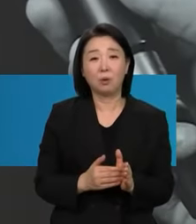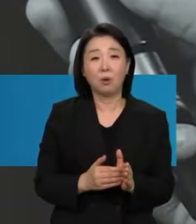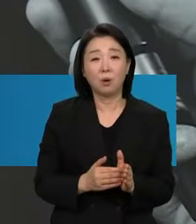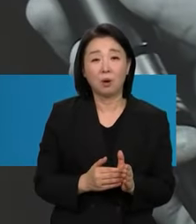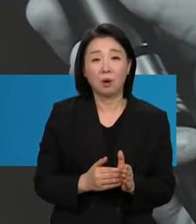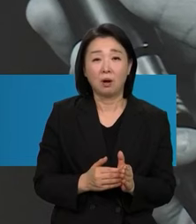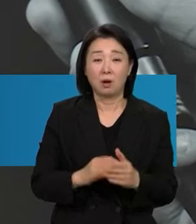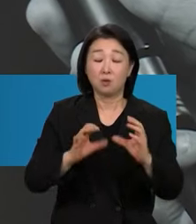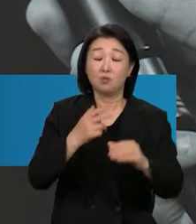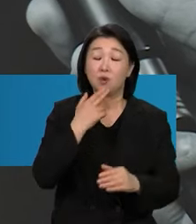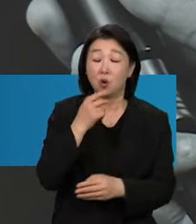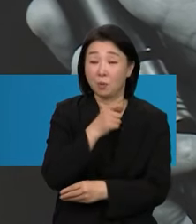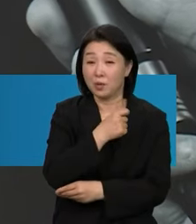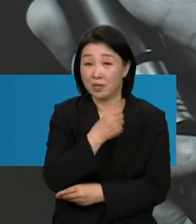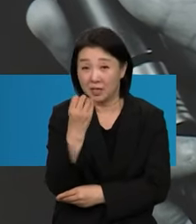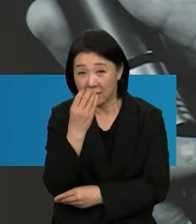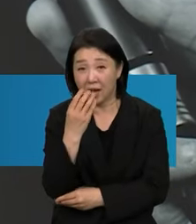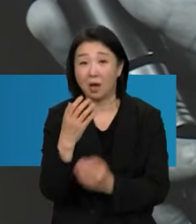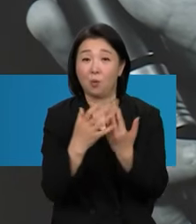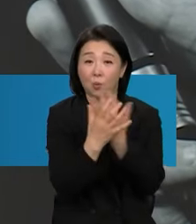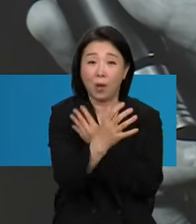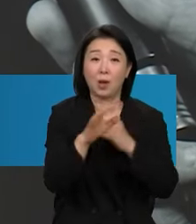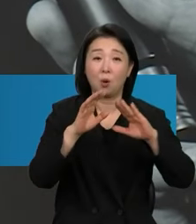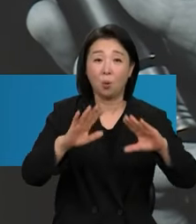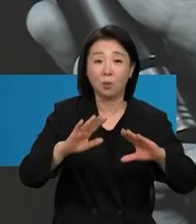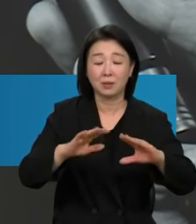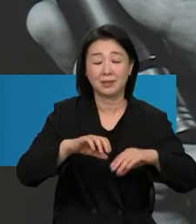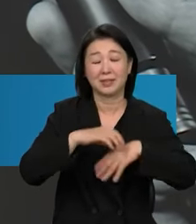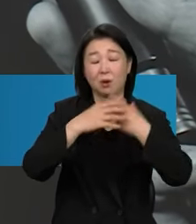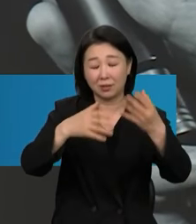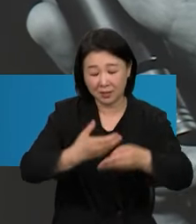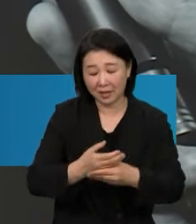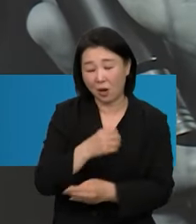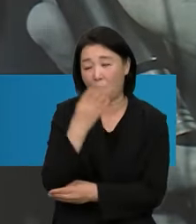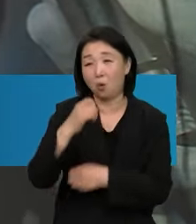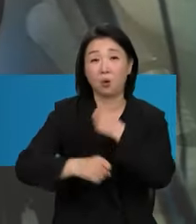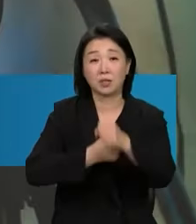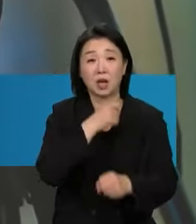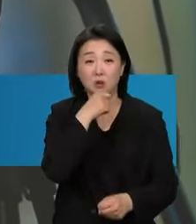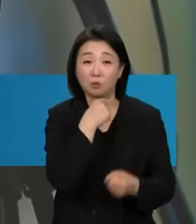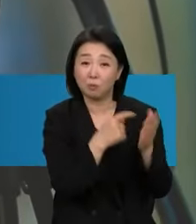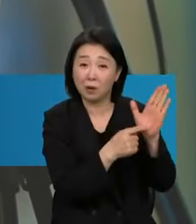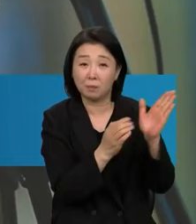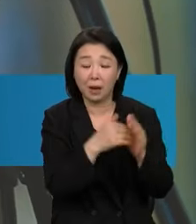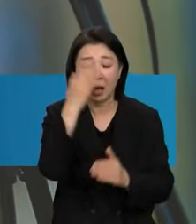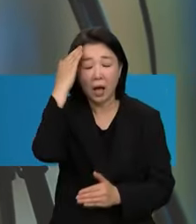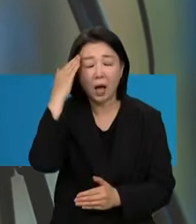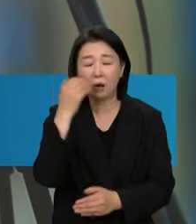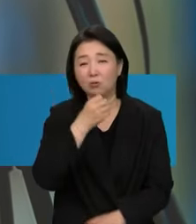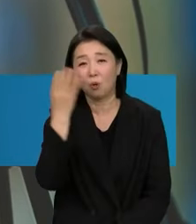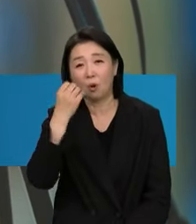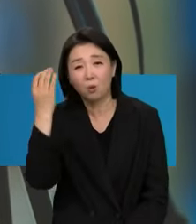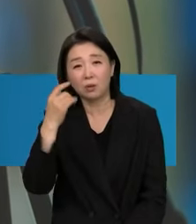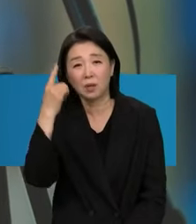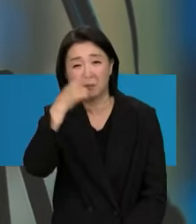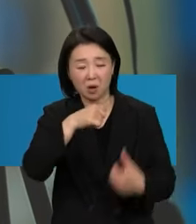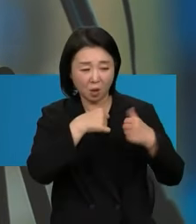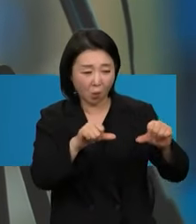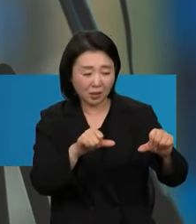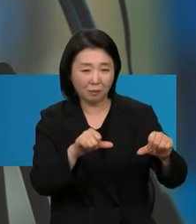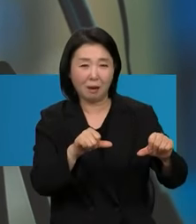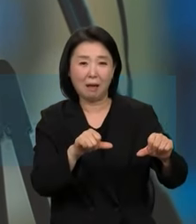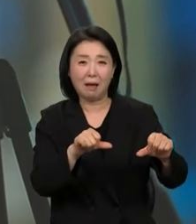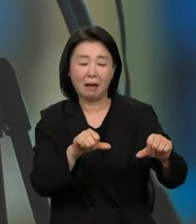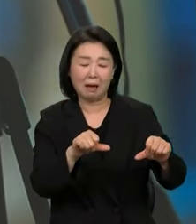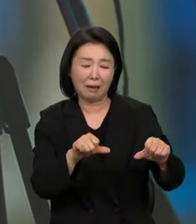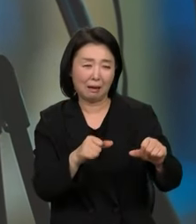국경없는 기자회는 오늘 전세계 언론자유 지수를 발표하면서 한국의 언론들이 명예훼손죄로 기소될 위협을 받고 있다고